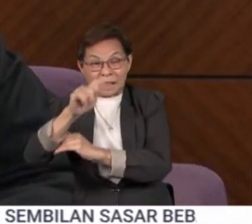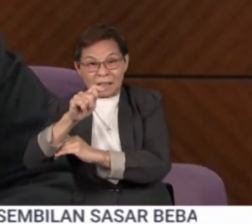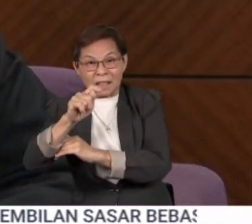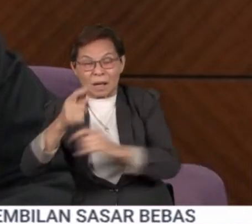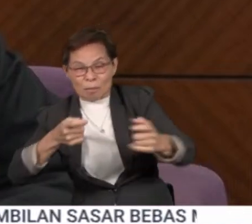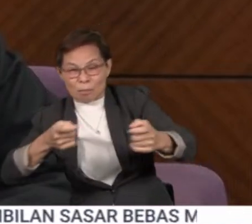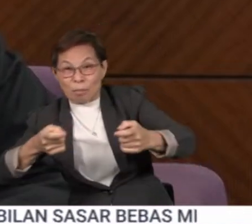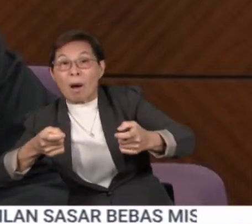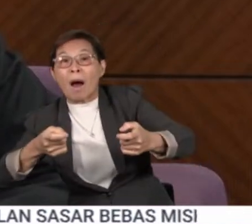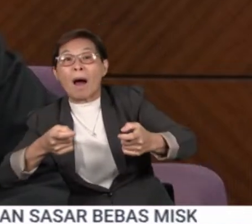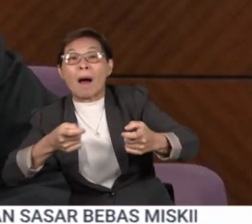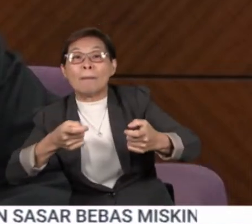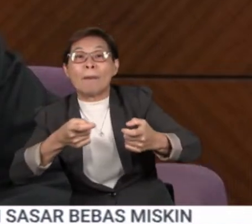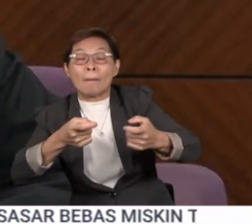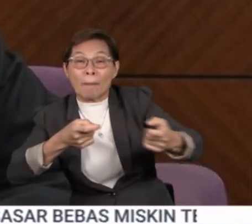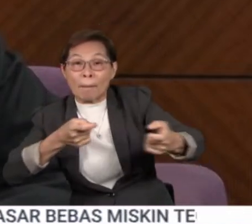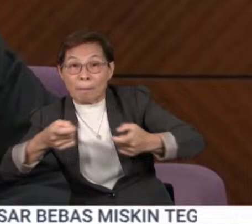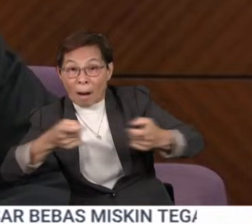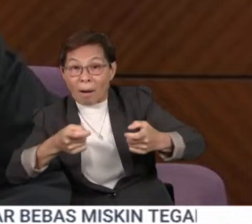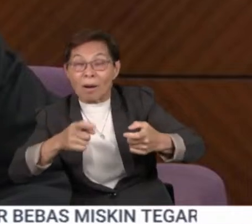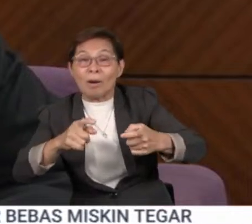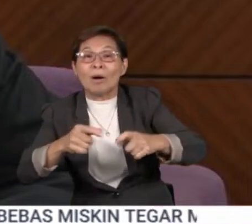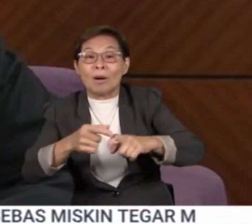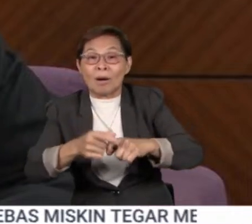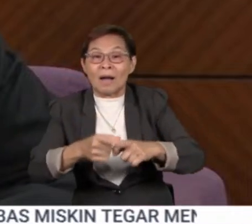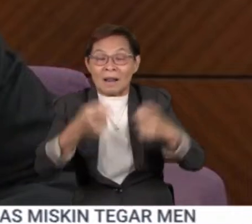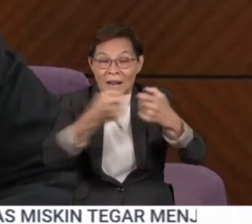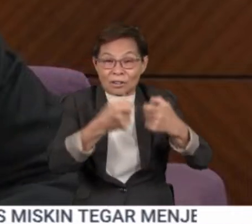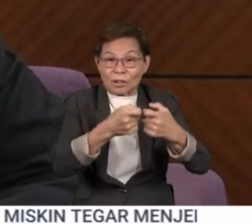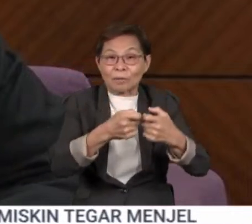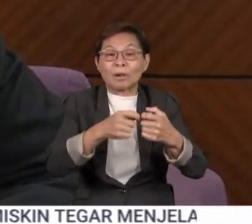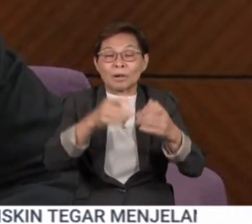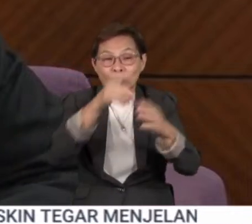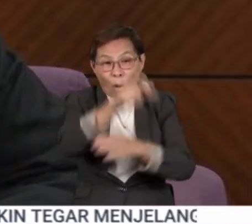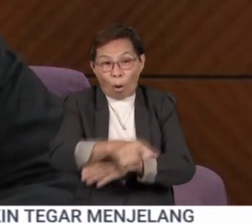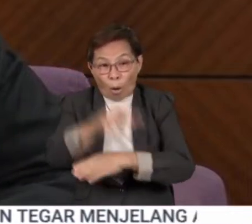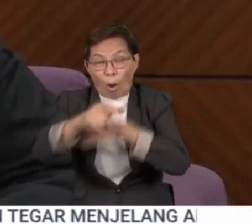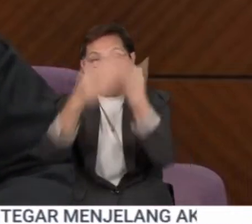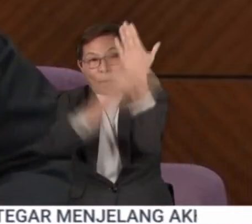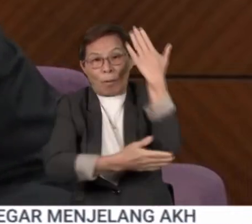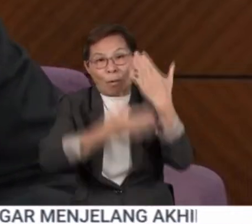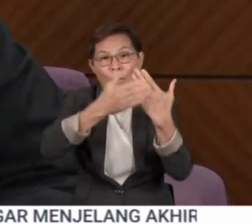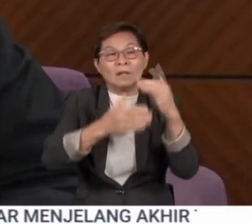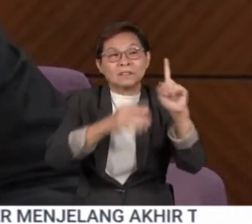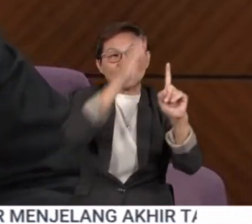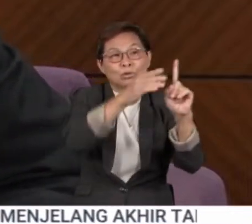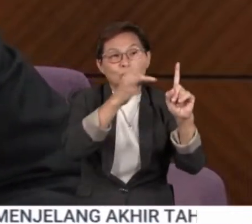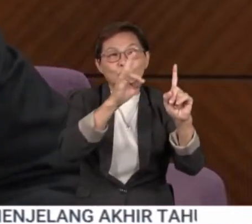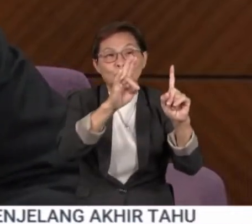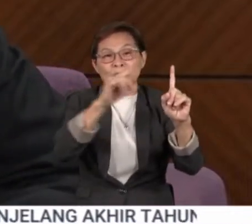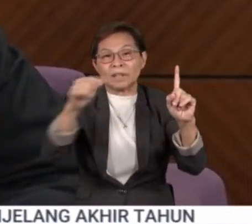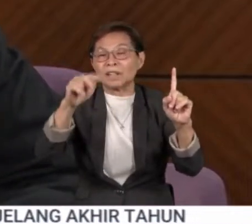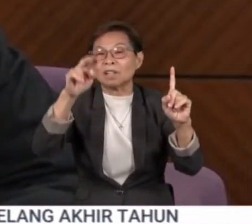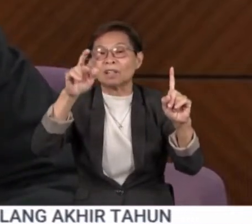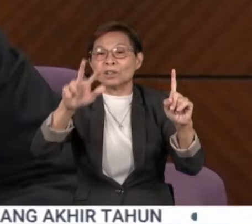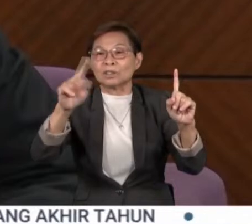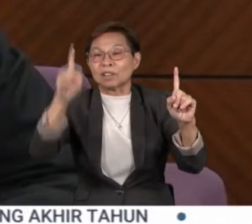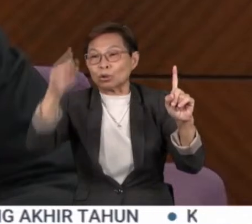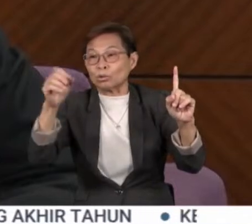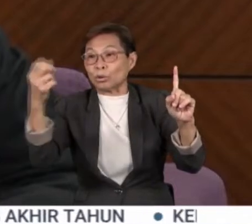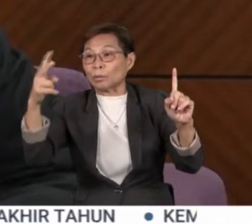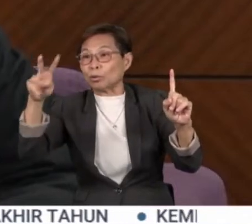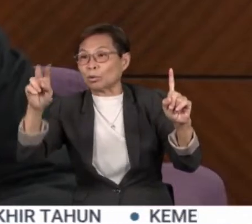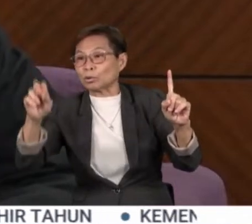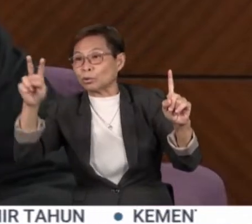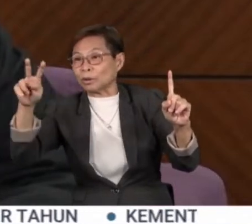pelarasan tarif elektrik bagi pengguna semenanjung bagi tempoh 1 Julai sehingga 31 Disember 2023 adalah